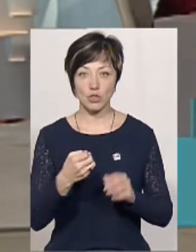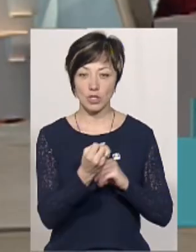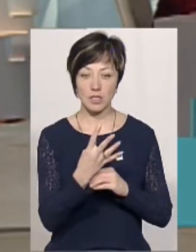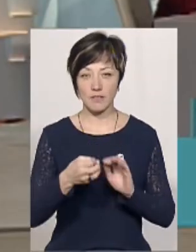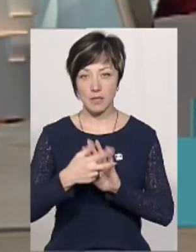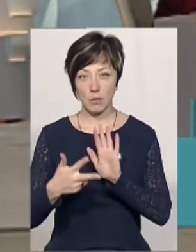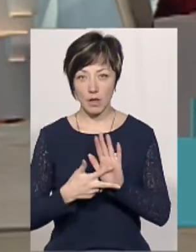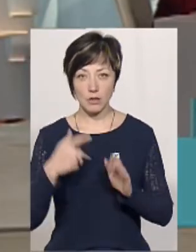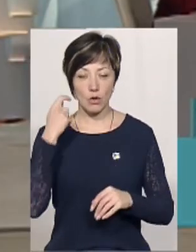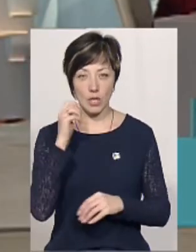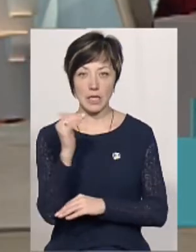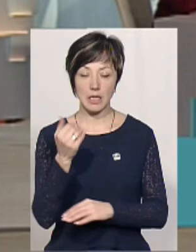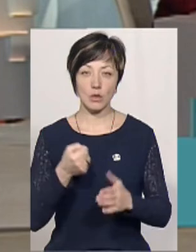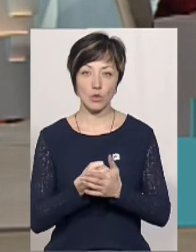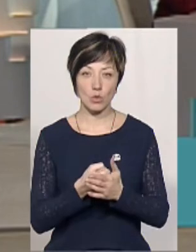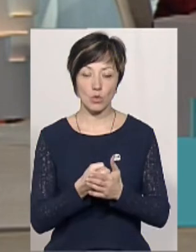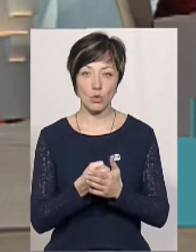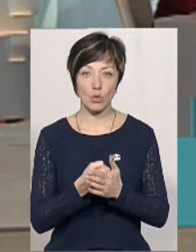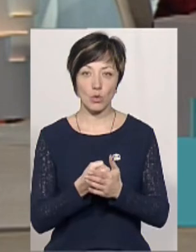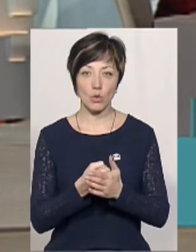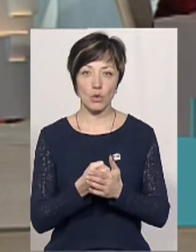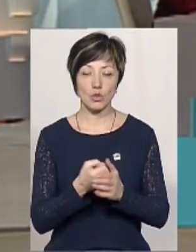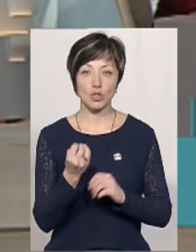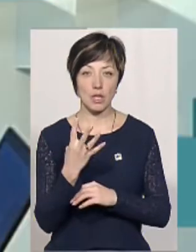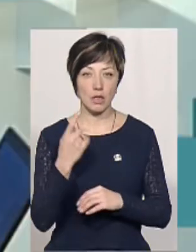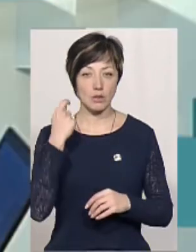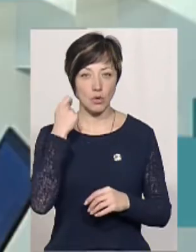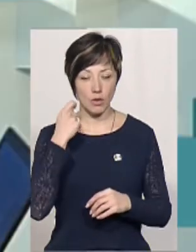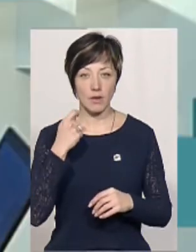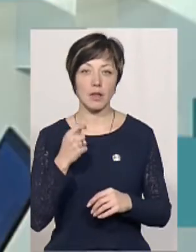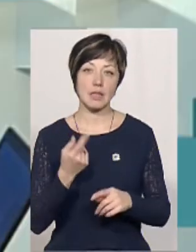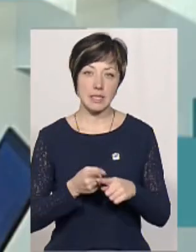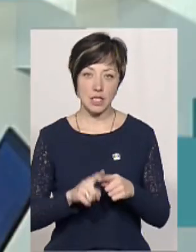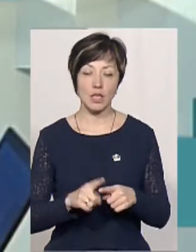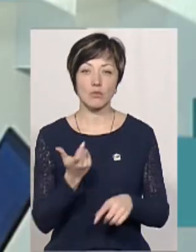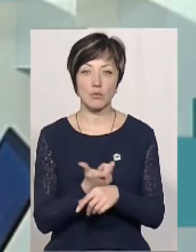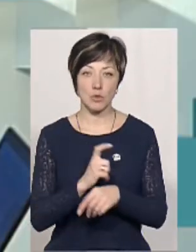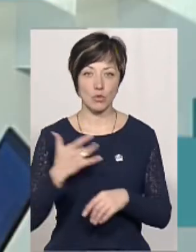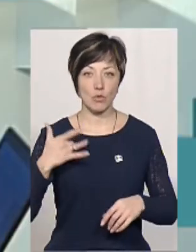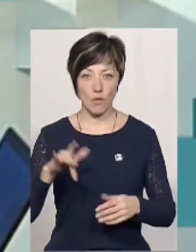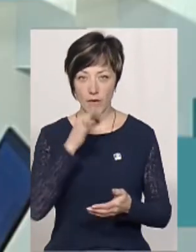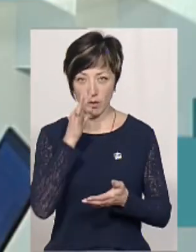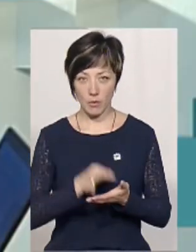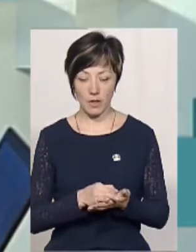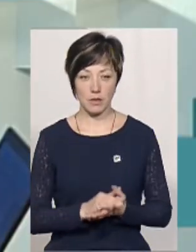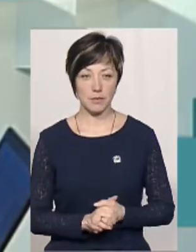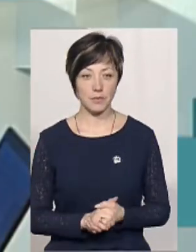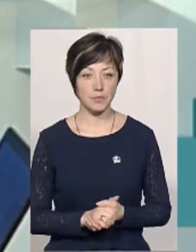до 18 років, а також дитина, малолітня особа віком до 14 років – це ще більш сувора